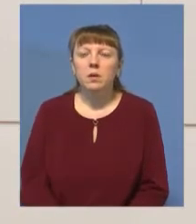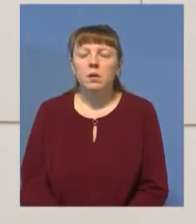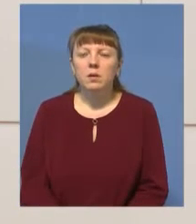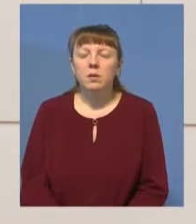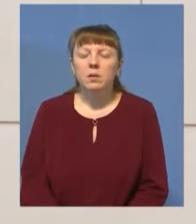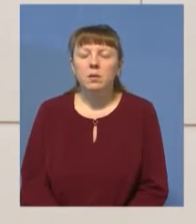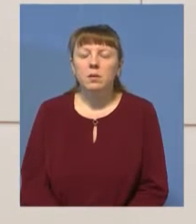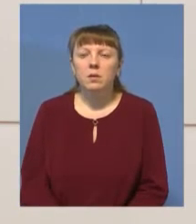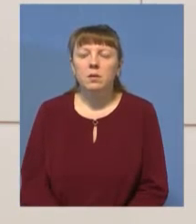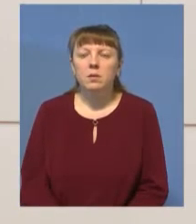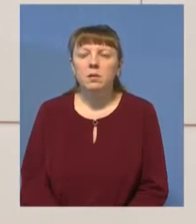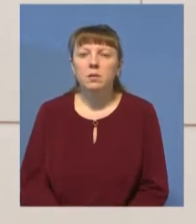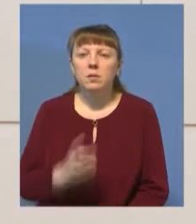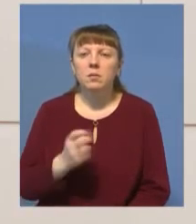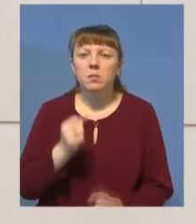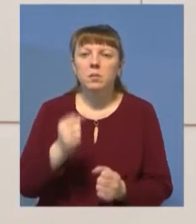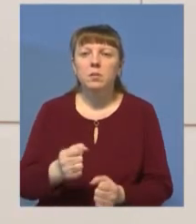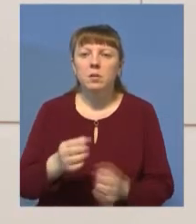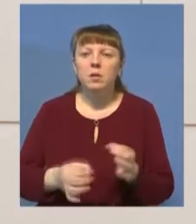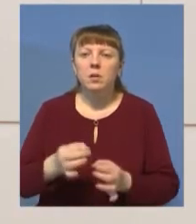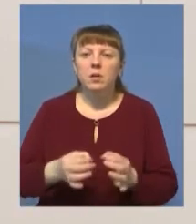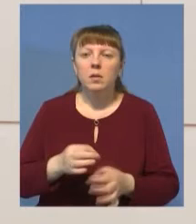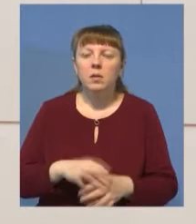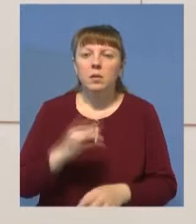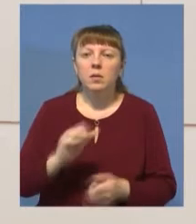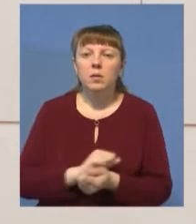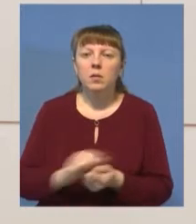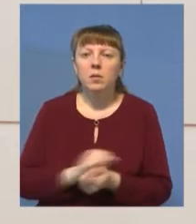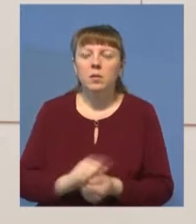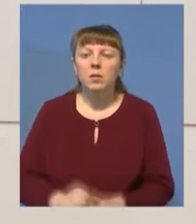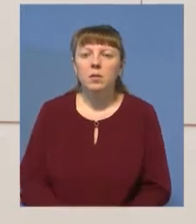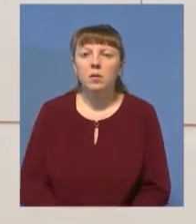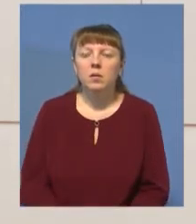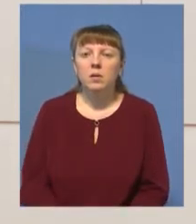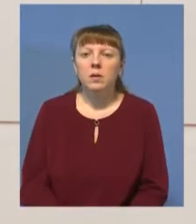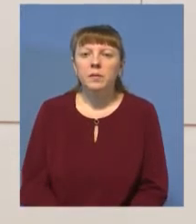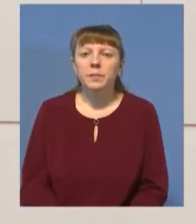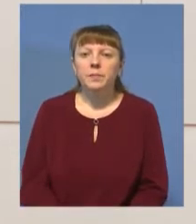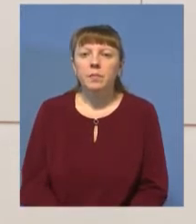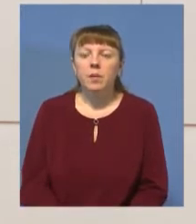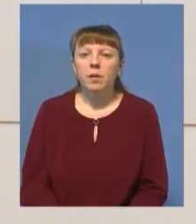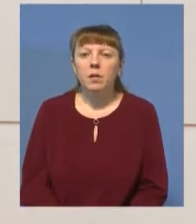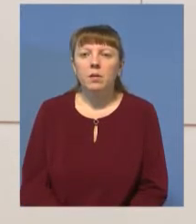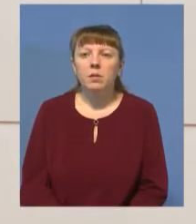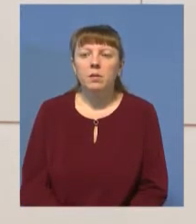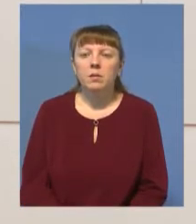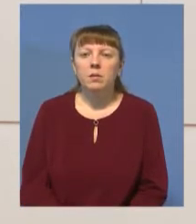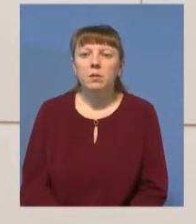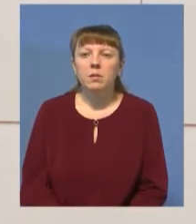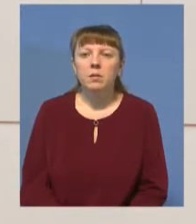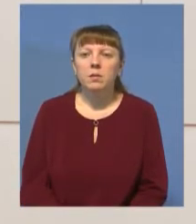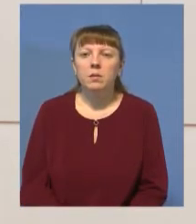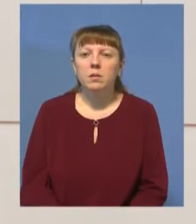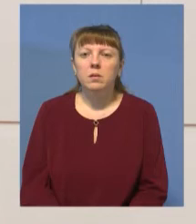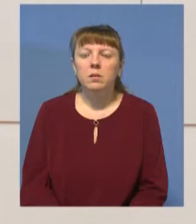поставщик, в свою очередь, обязан предоставить суду все документы о том, что им был реализован либо услуги предоставлены в полном